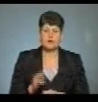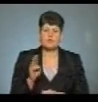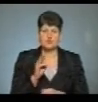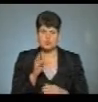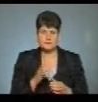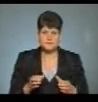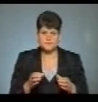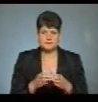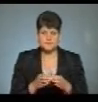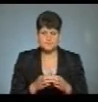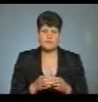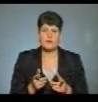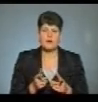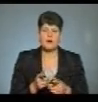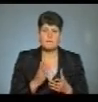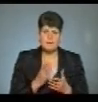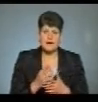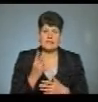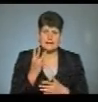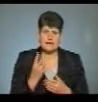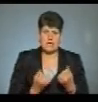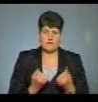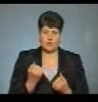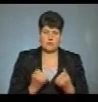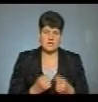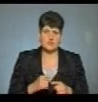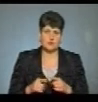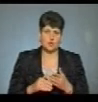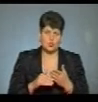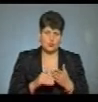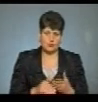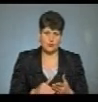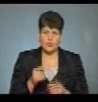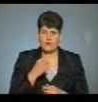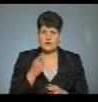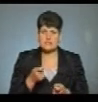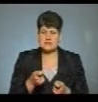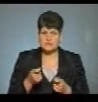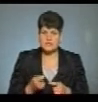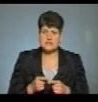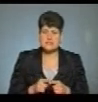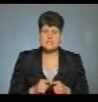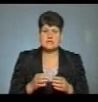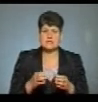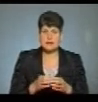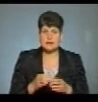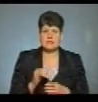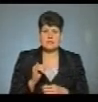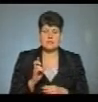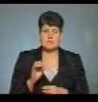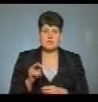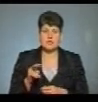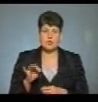підстанція екстреної медичної допомоги має 3 автомобілі швидкої допомоги, каже завідувачка цієї підстанції Ірина